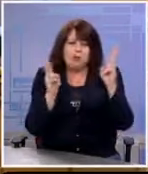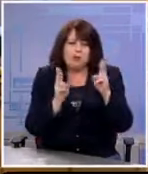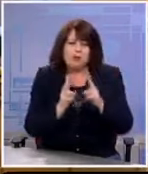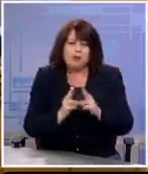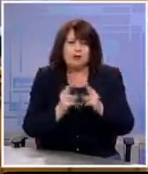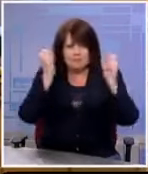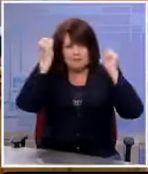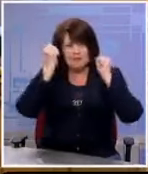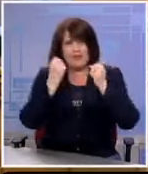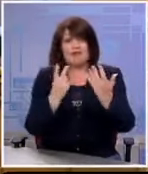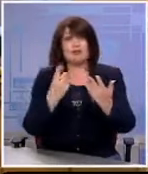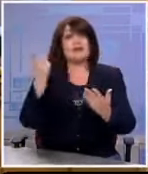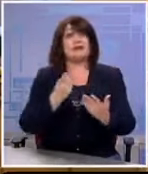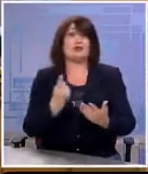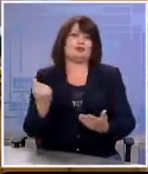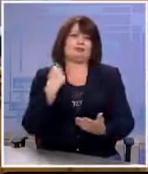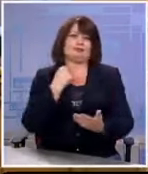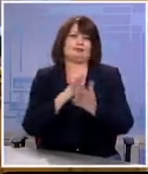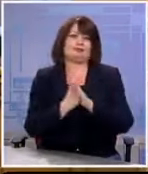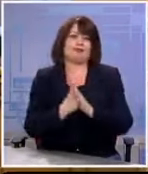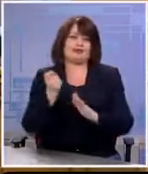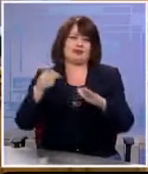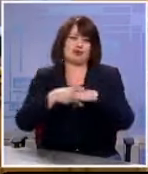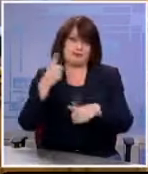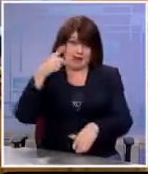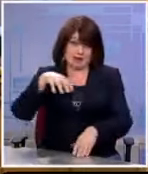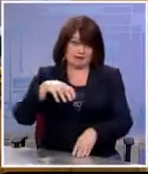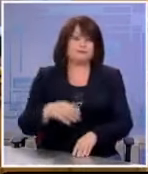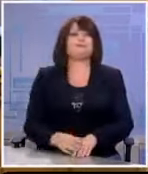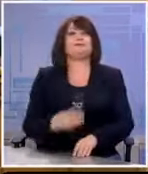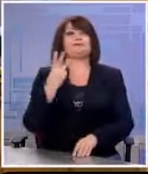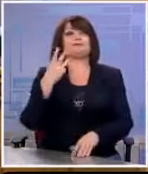απώλεια γύρω στο 70% από αυτό το ταμείο. Εάν θα πάρουμε τα τρία μεγάλα επικουρικά.